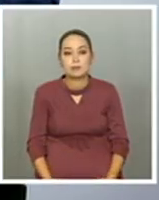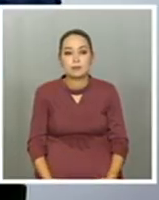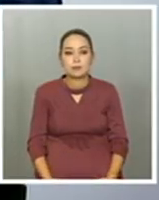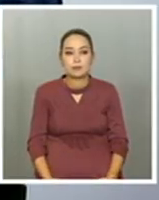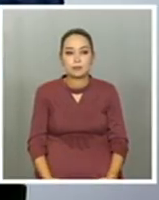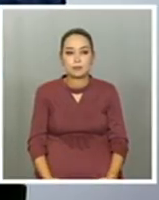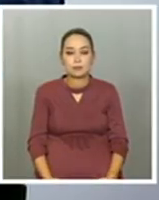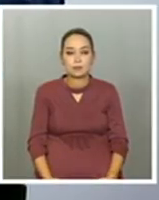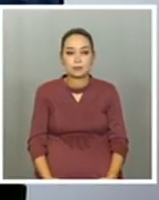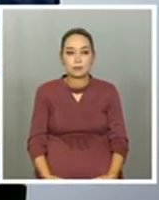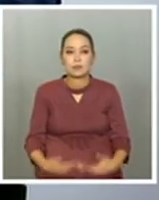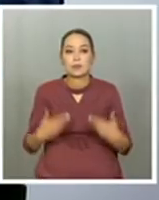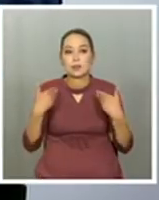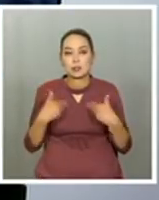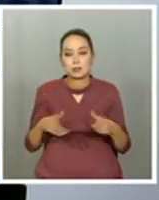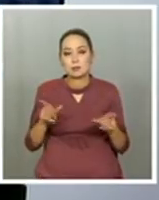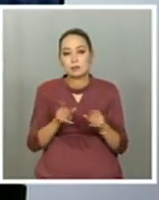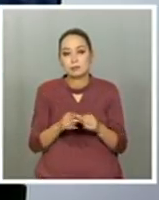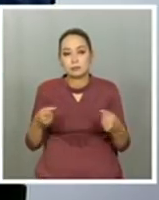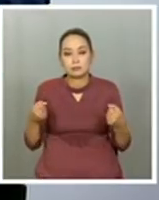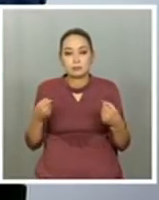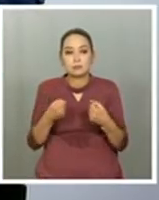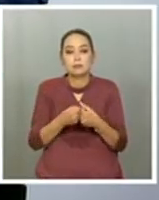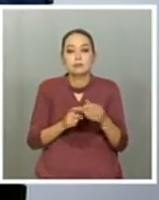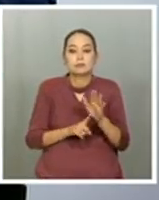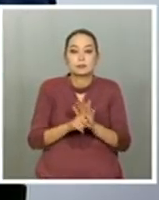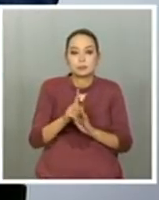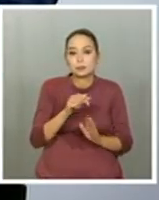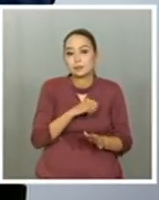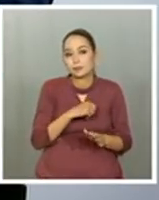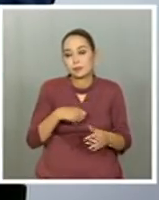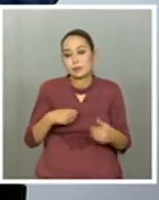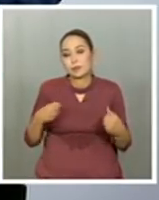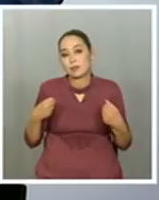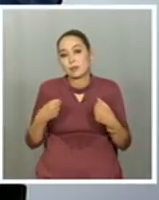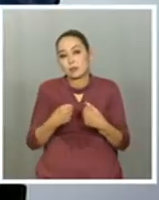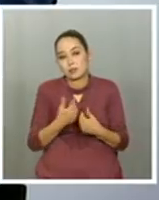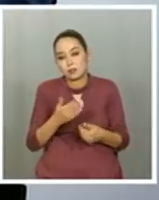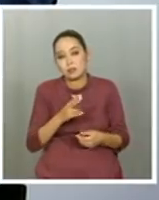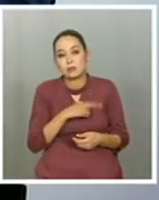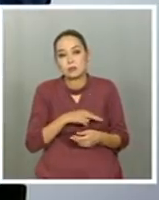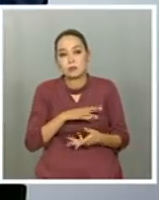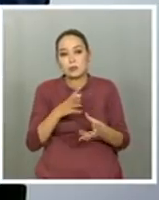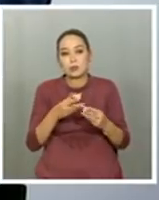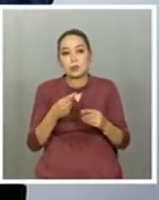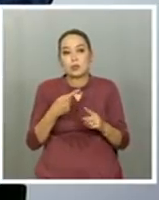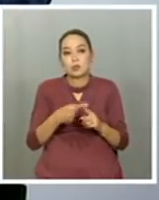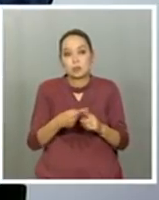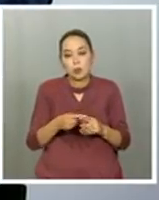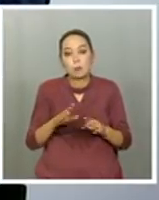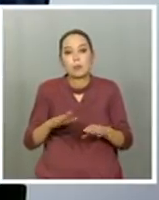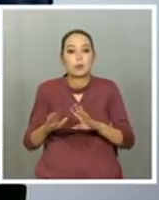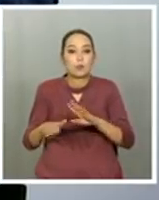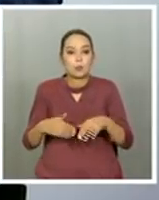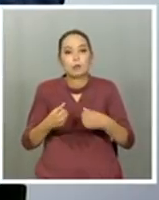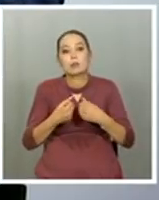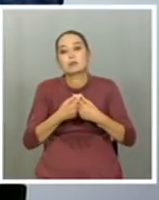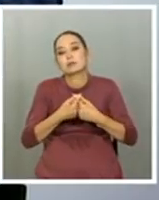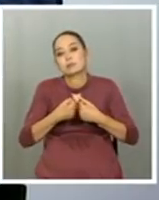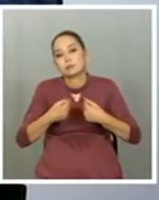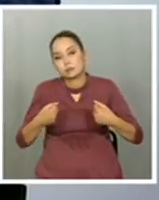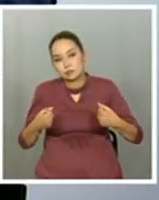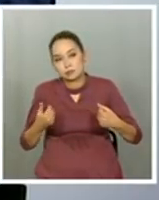денелердің соқтығысуға дейінгі, яғни өзара әрекеттесуіне дейінгі импульстарының қосындысы кейінгі, яғни соқтығысудан кейінгі